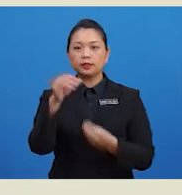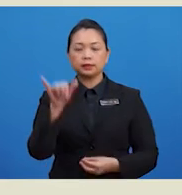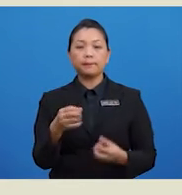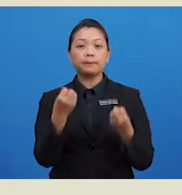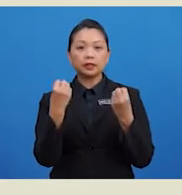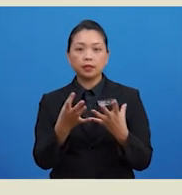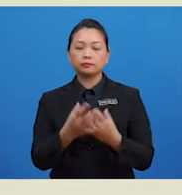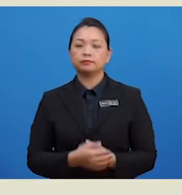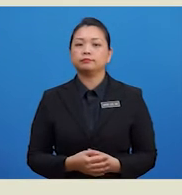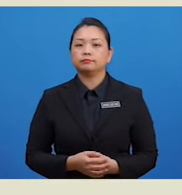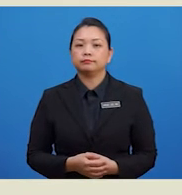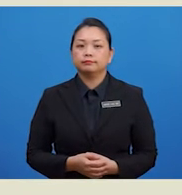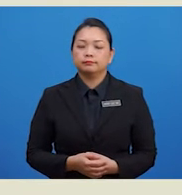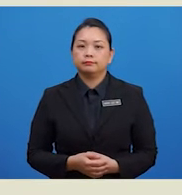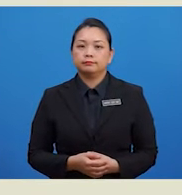banyak.